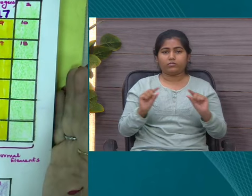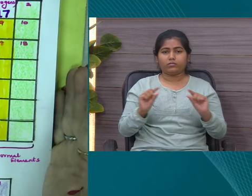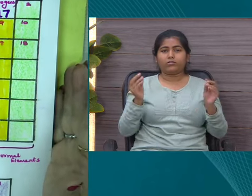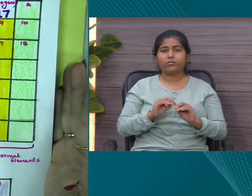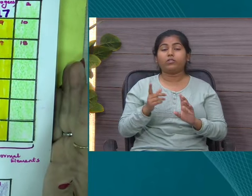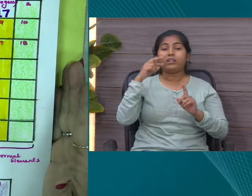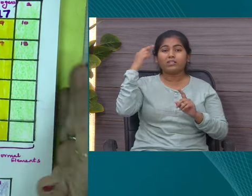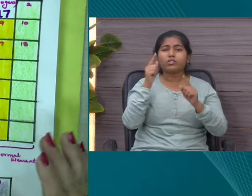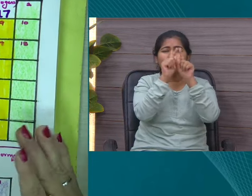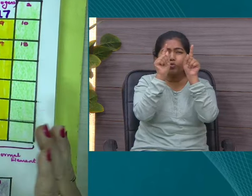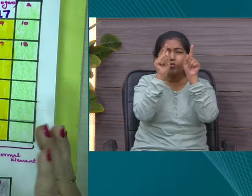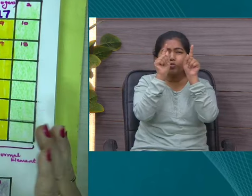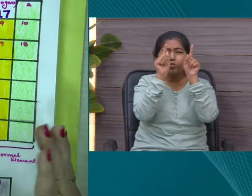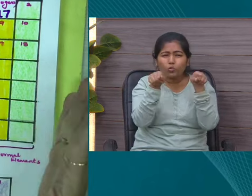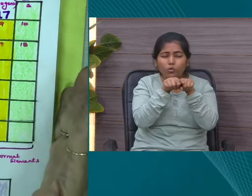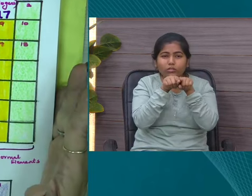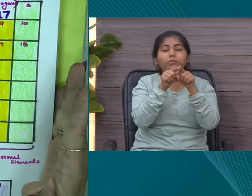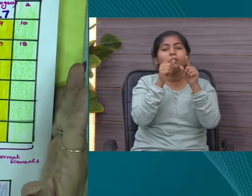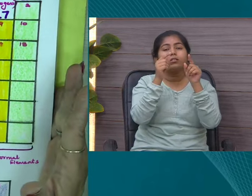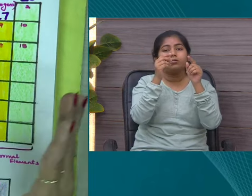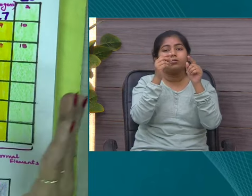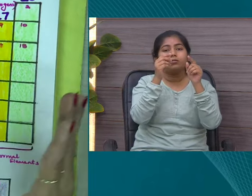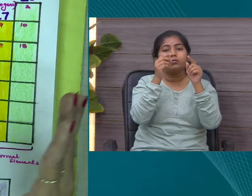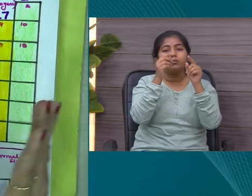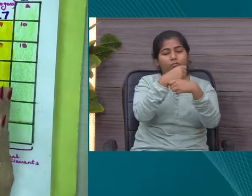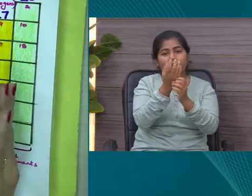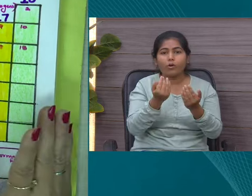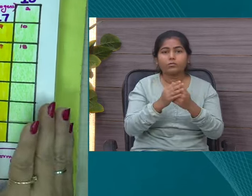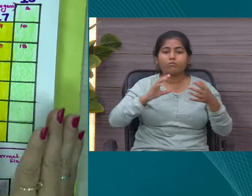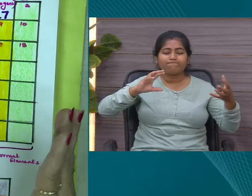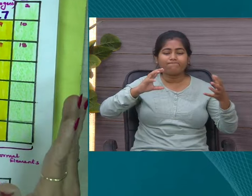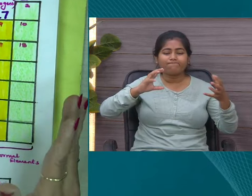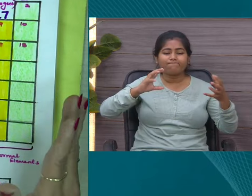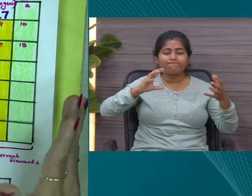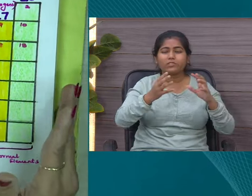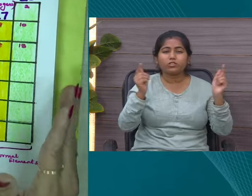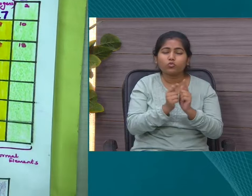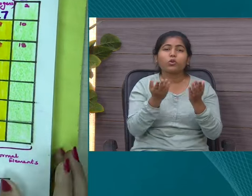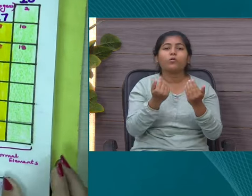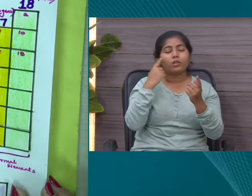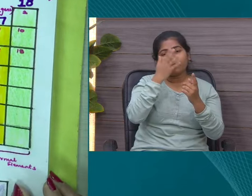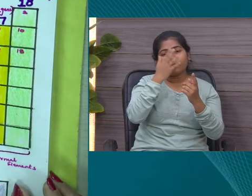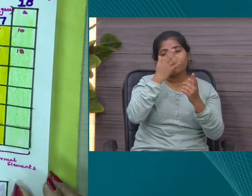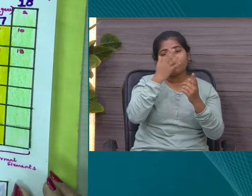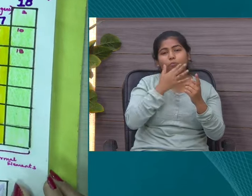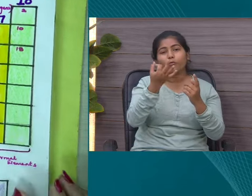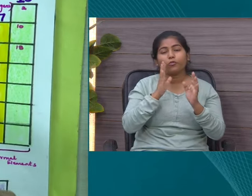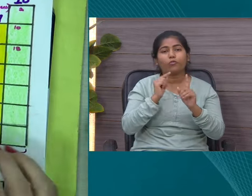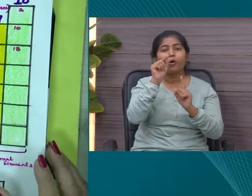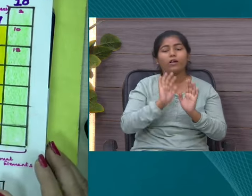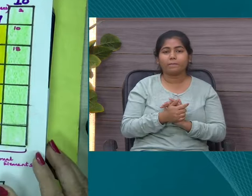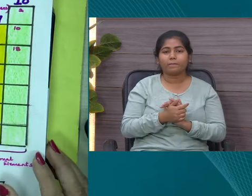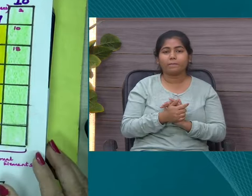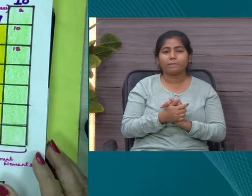पे भी इस टेबल को बना सकते हैं, इतना कम्पैक्ट बन जाता है ये, तो ये भी इनके मॉडल इनके टेबल की खूबसूरती थी। अब